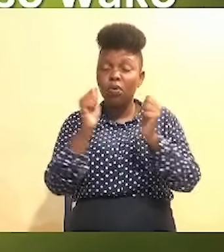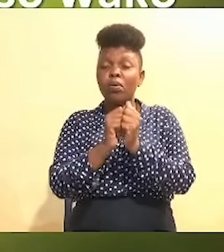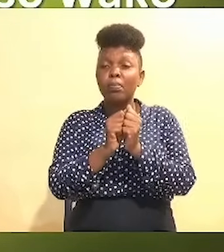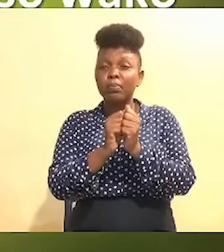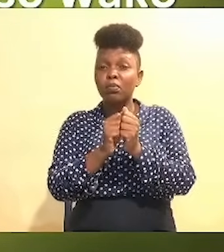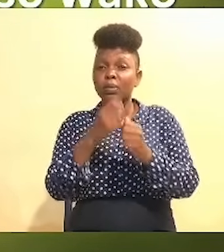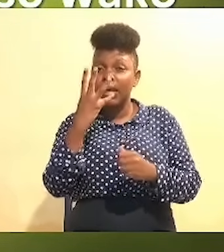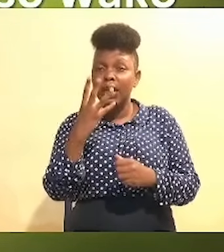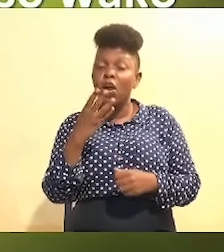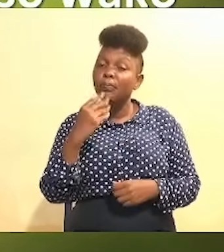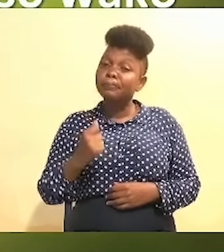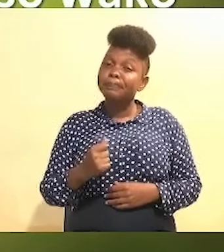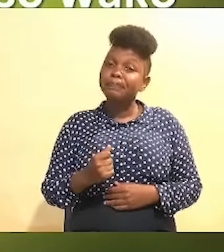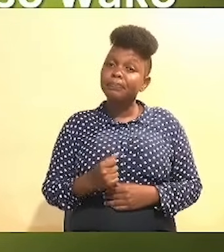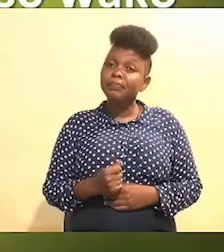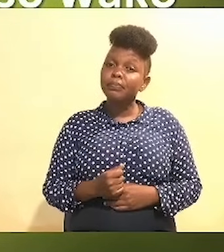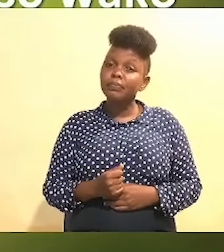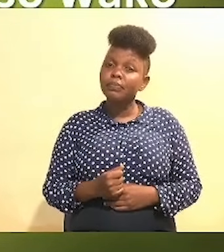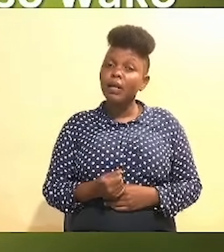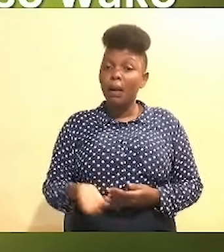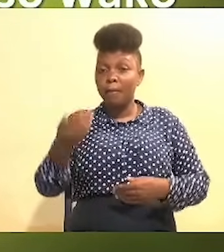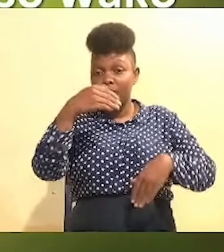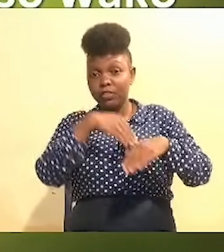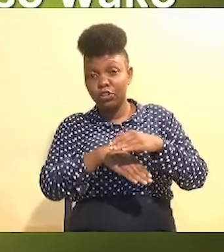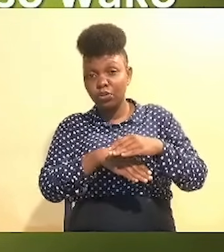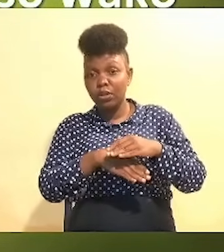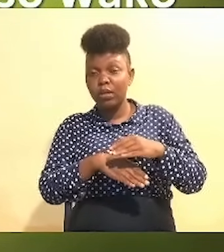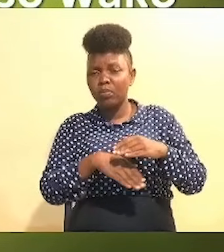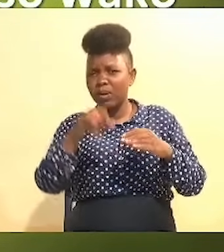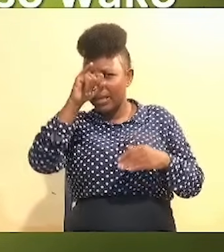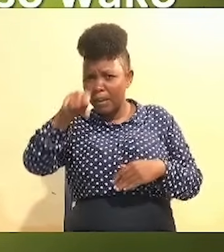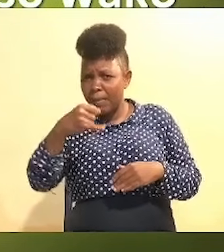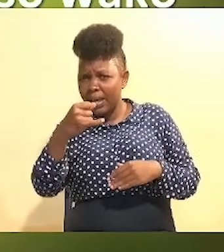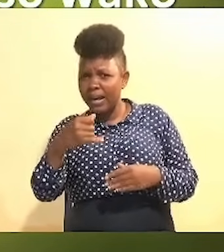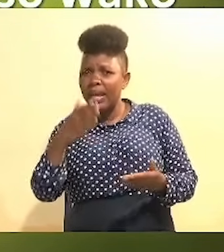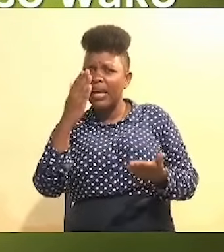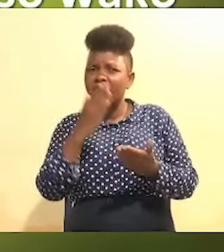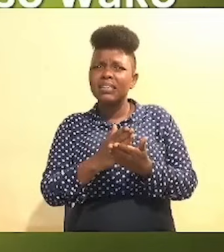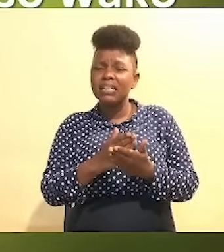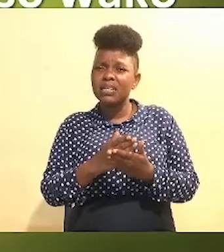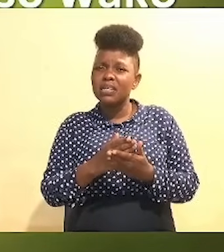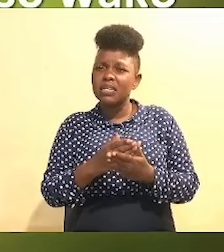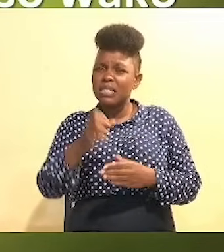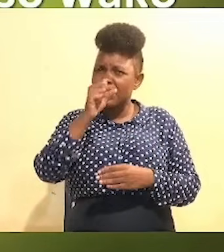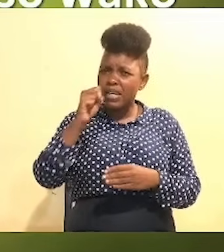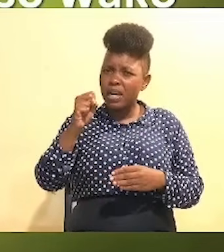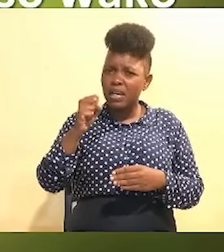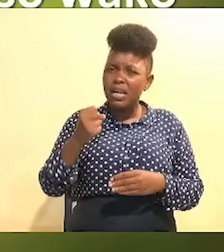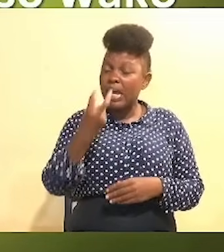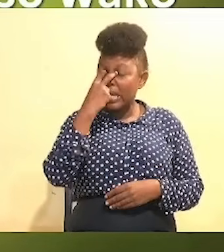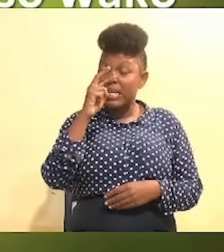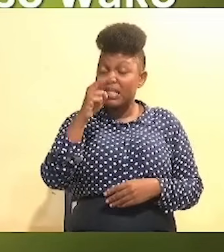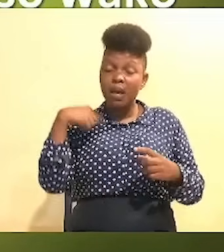wangu, huwa ni njiwa. Mafichoni mwa jabali, katika sitara za magenge. Nitazame uso